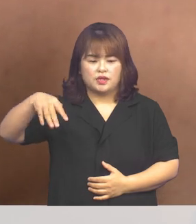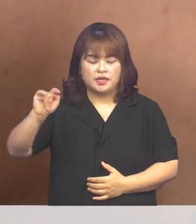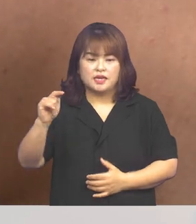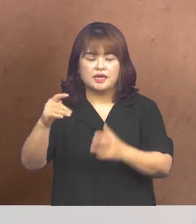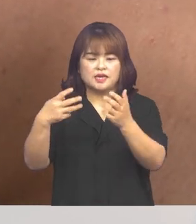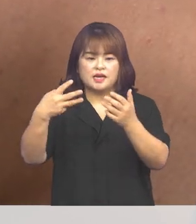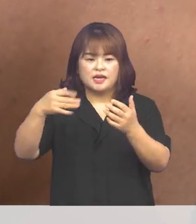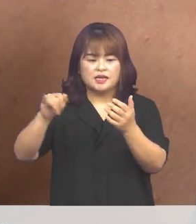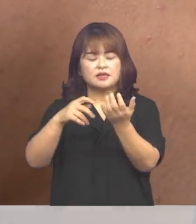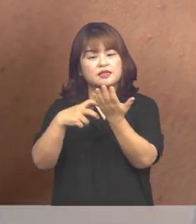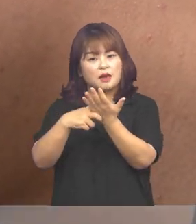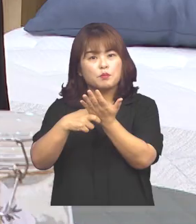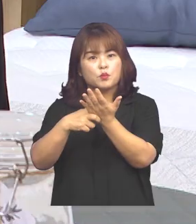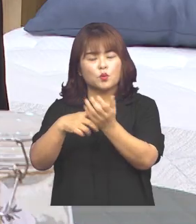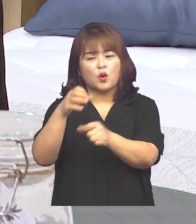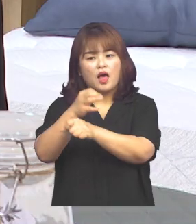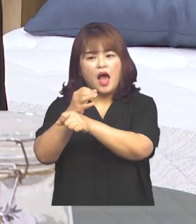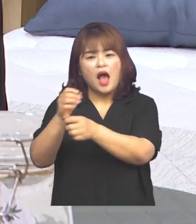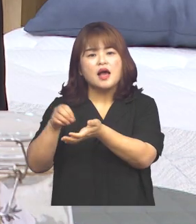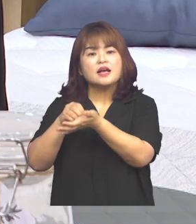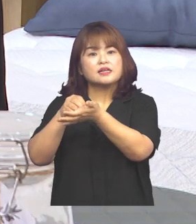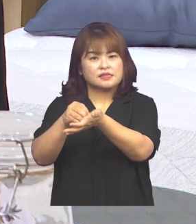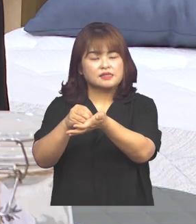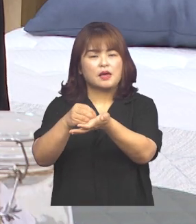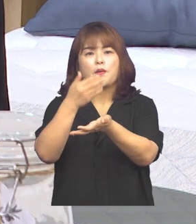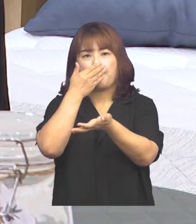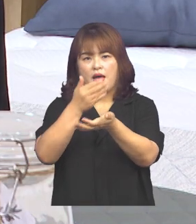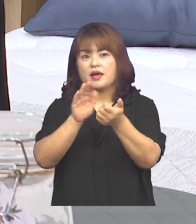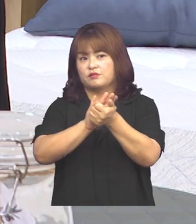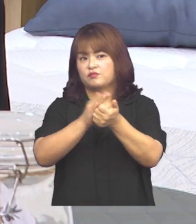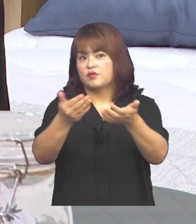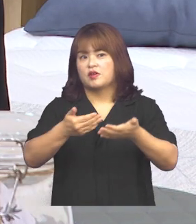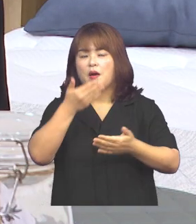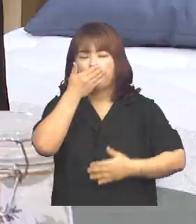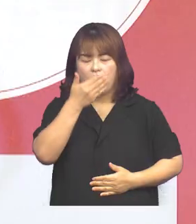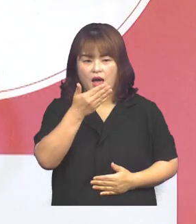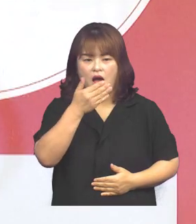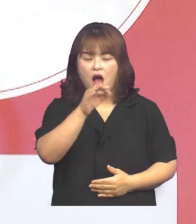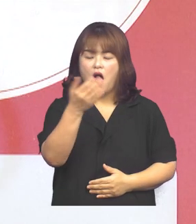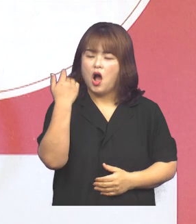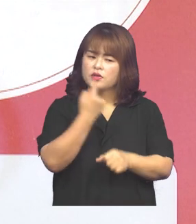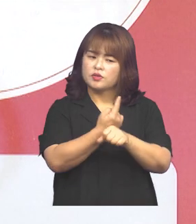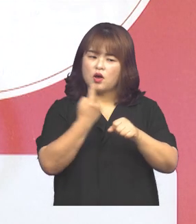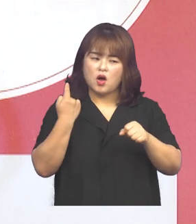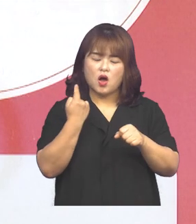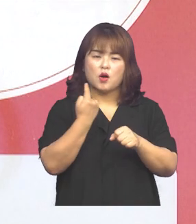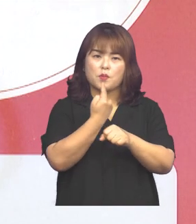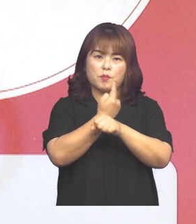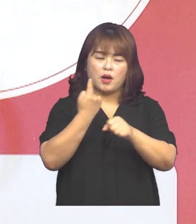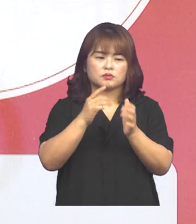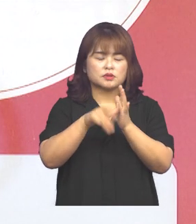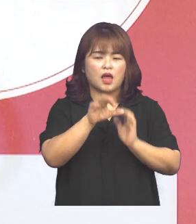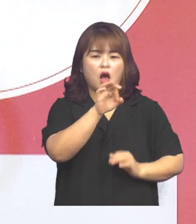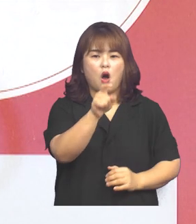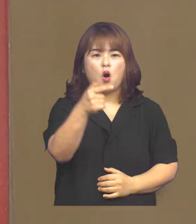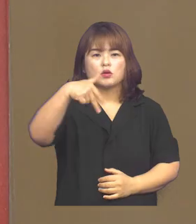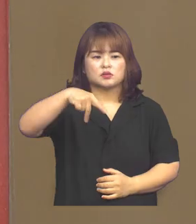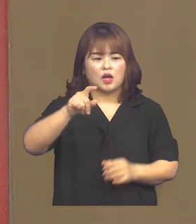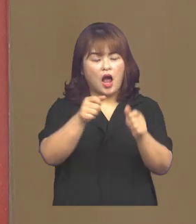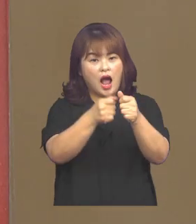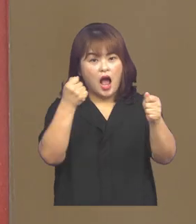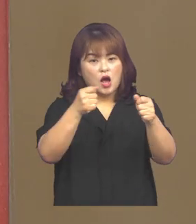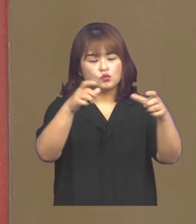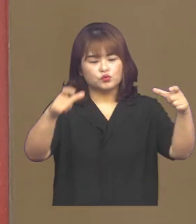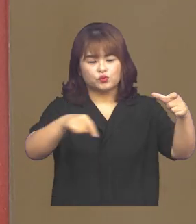가명 등록 등의 혜택을 받습니다. 특히 지난해 말 상점가로 지정된 어정 가구단지의 경우 최근까지